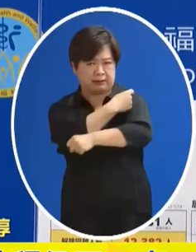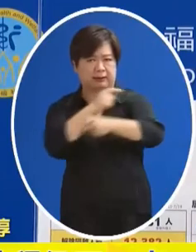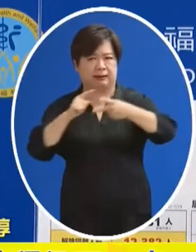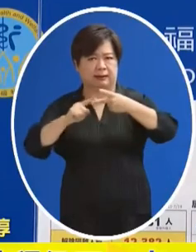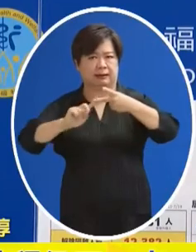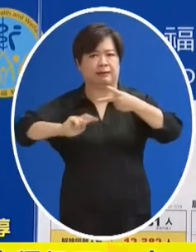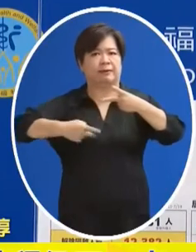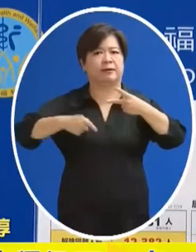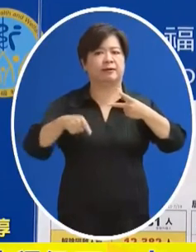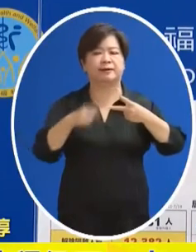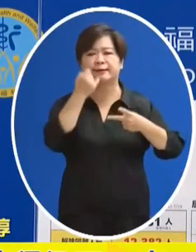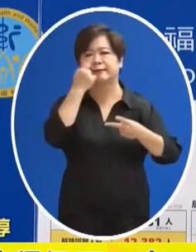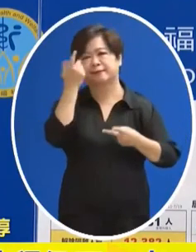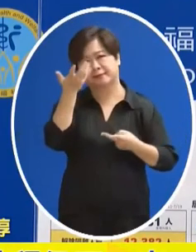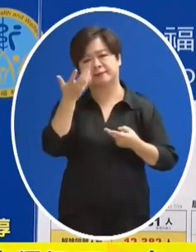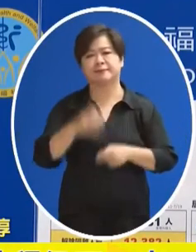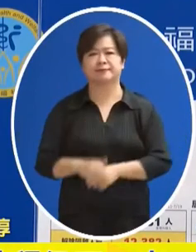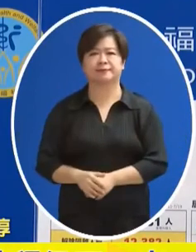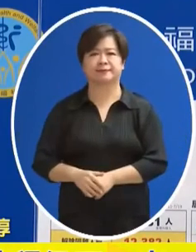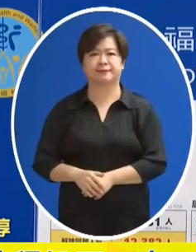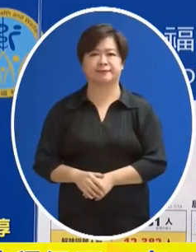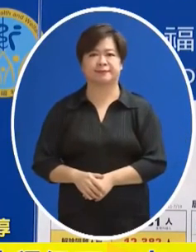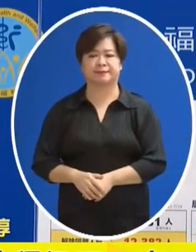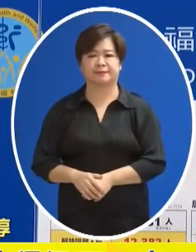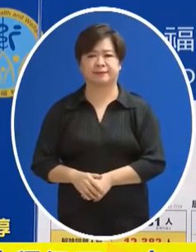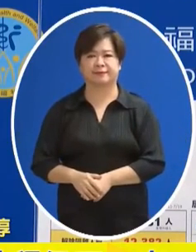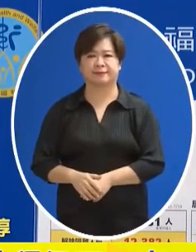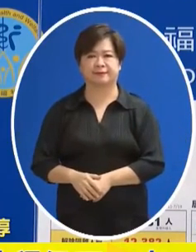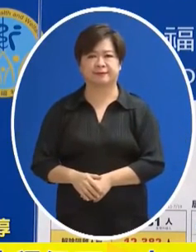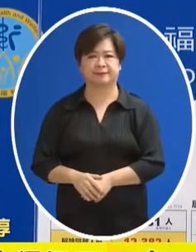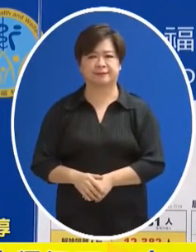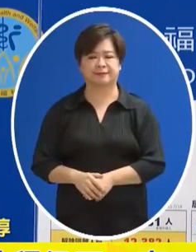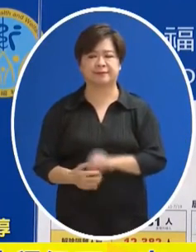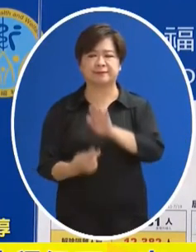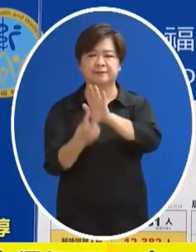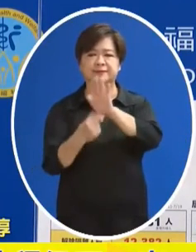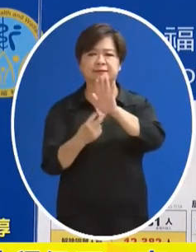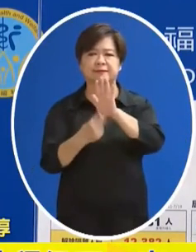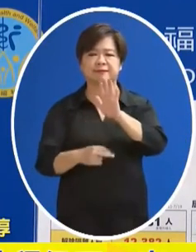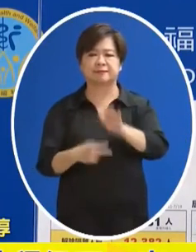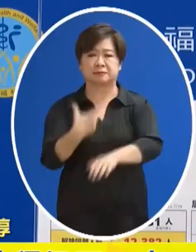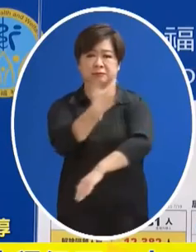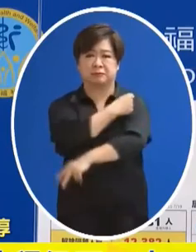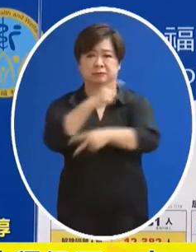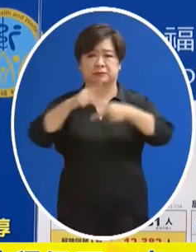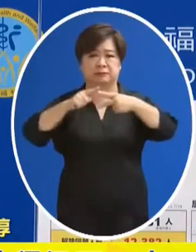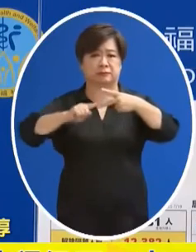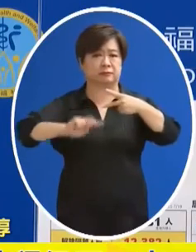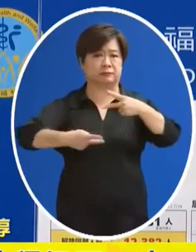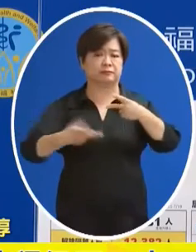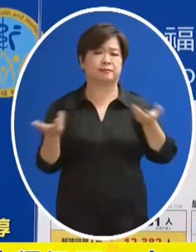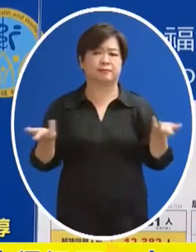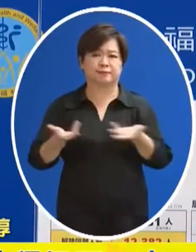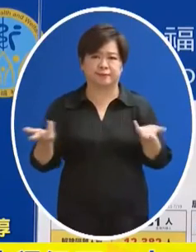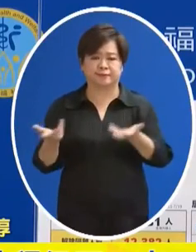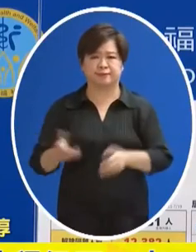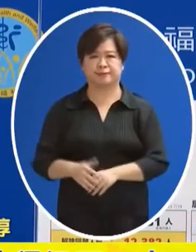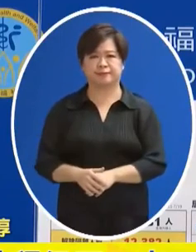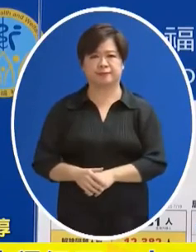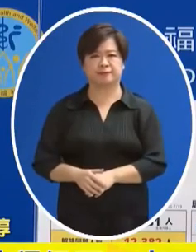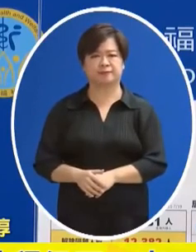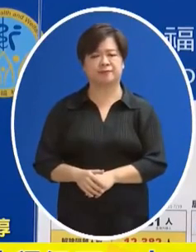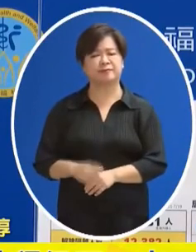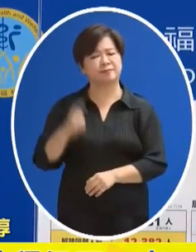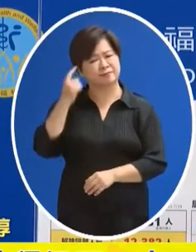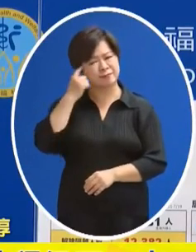疫苗的混打的模式。所以我想这是在有关于混打的部分呢，基本上的概念都